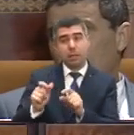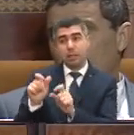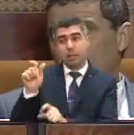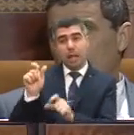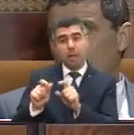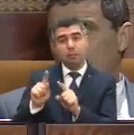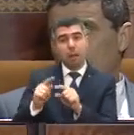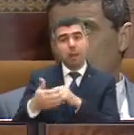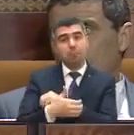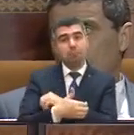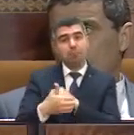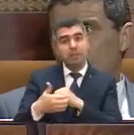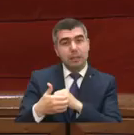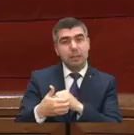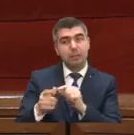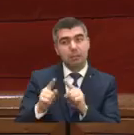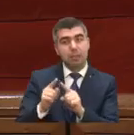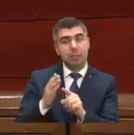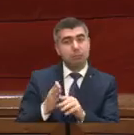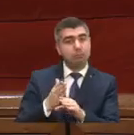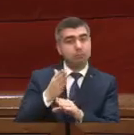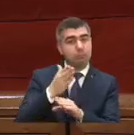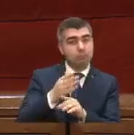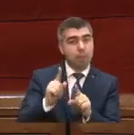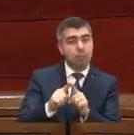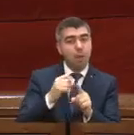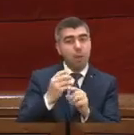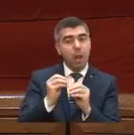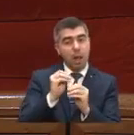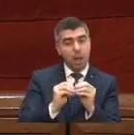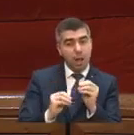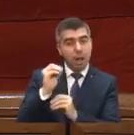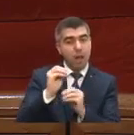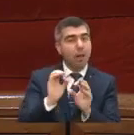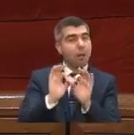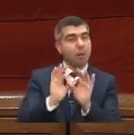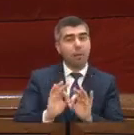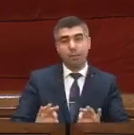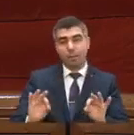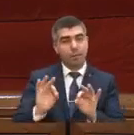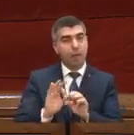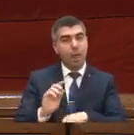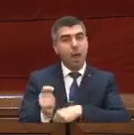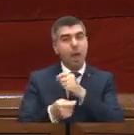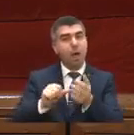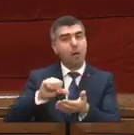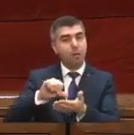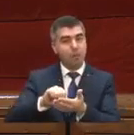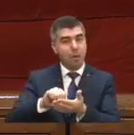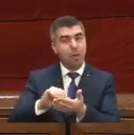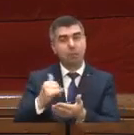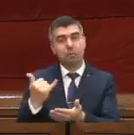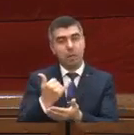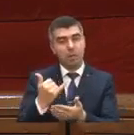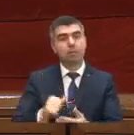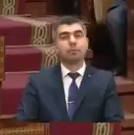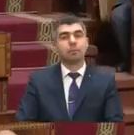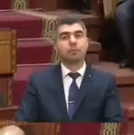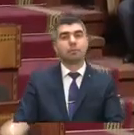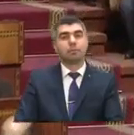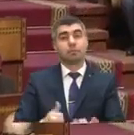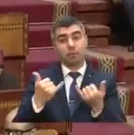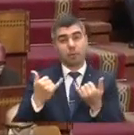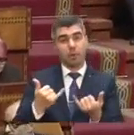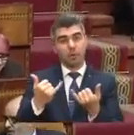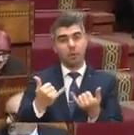الضعيف الذي لا يستطيع الدفع السعر المرتفع لوسائل النقل المتوفرة وخاصة بالعالم القروي. هنا نتكلم سيد